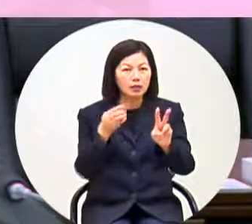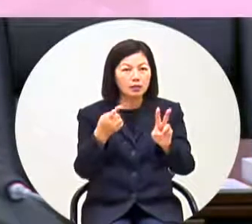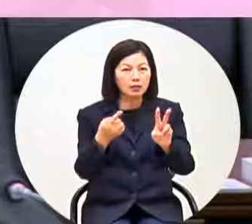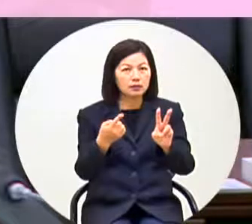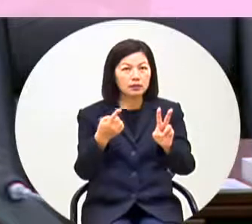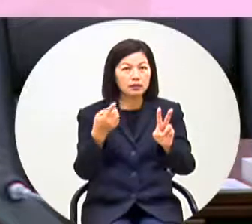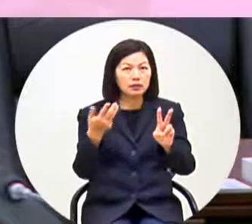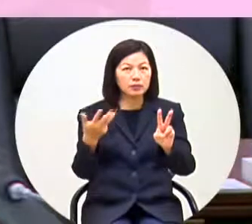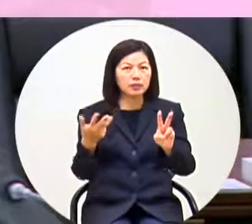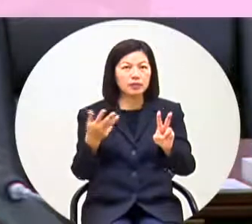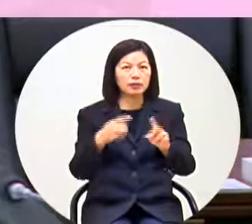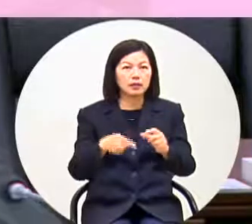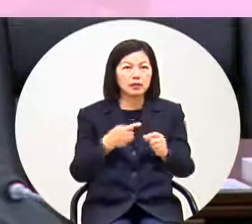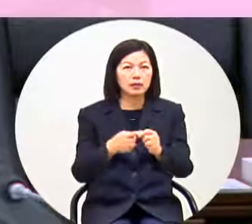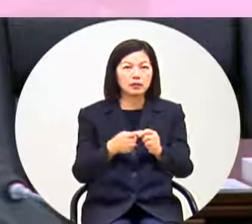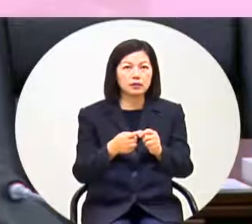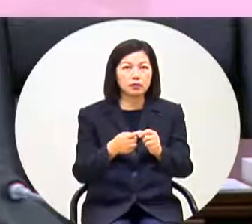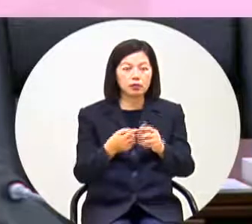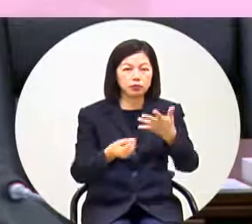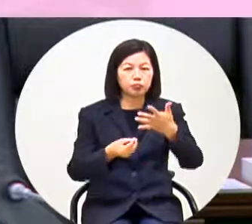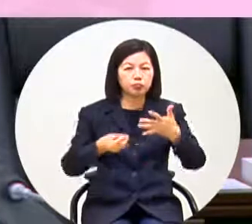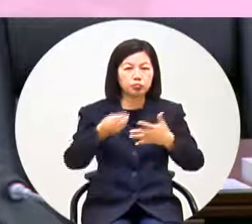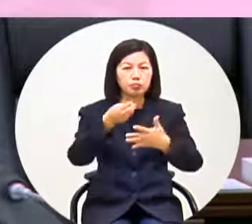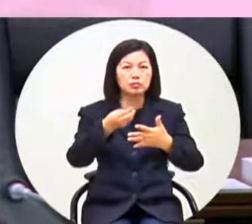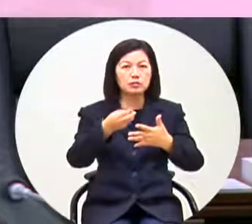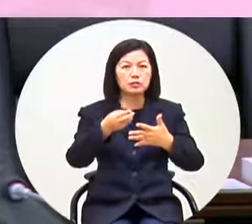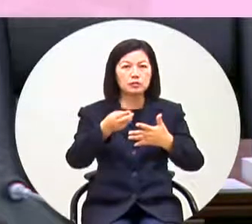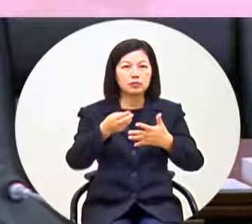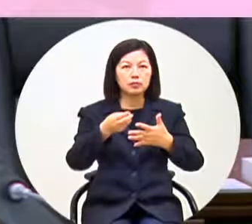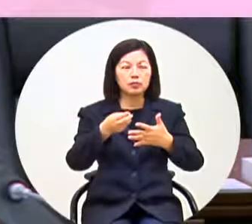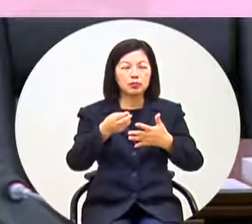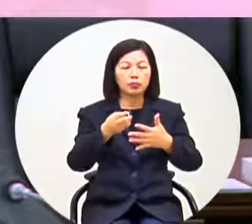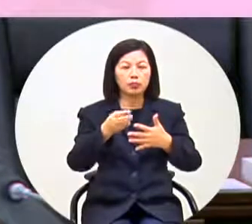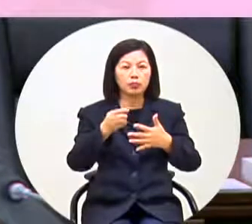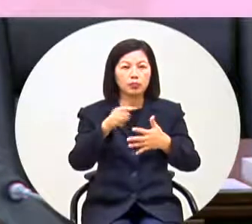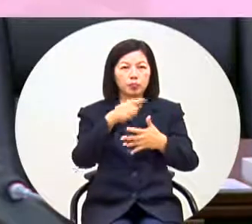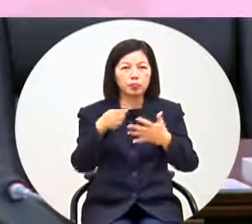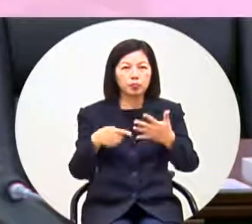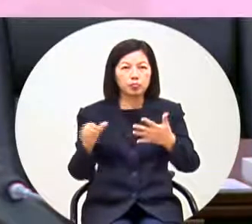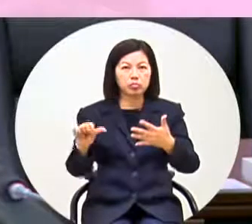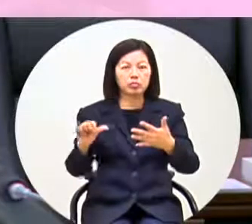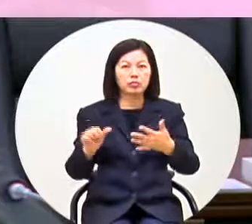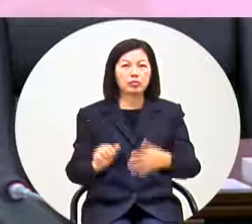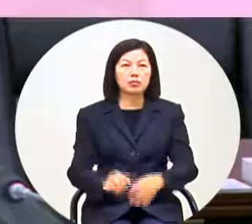为名列第五名哈，第五名哦，那就是。